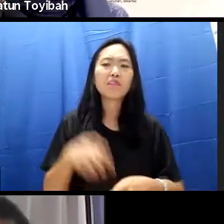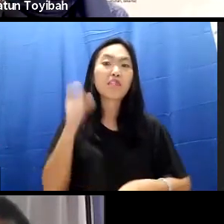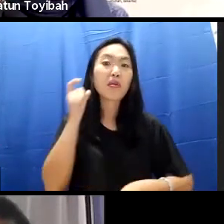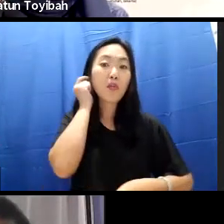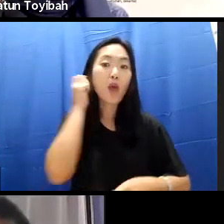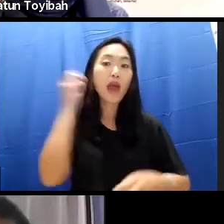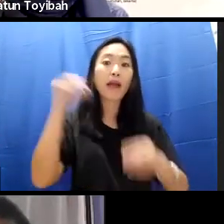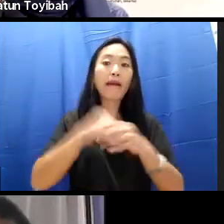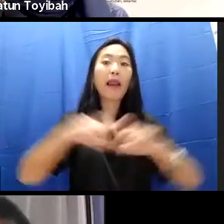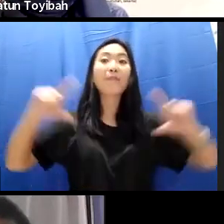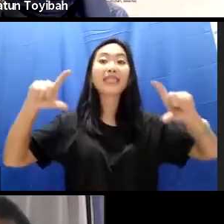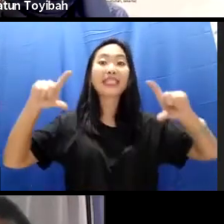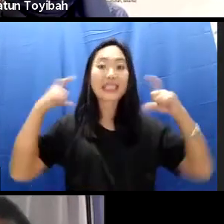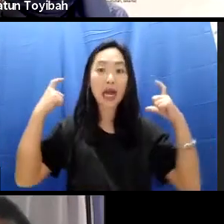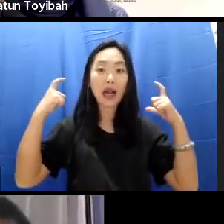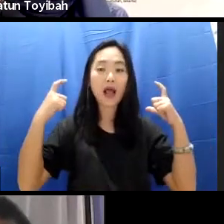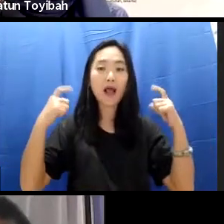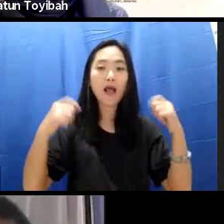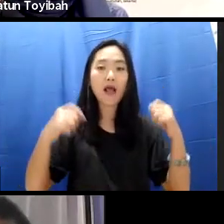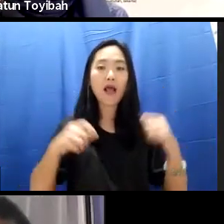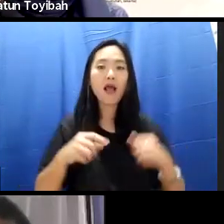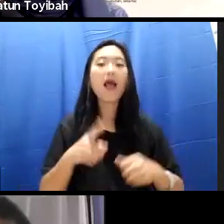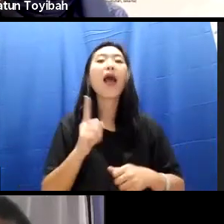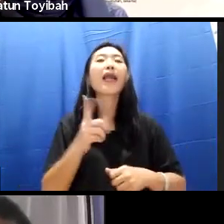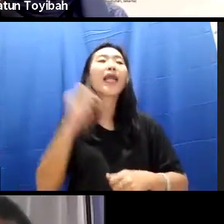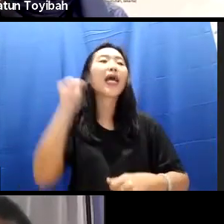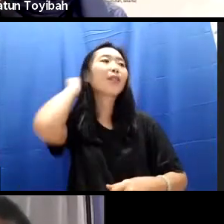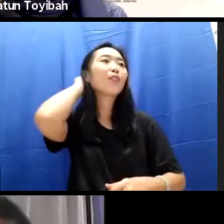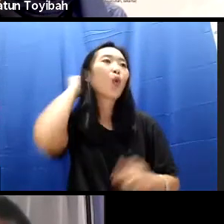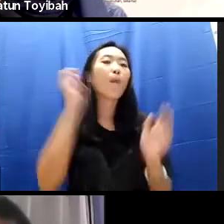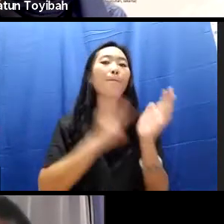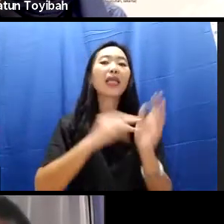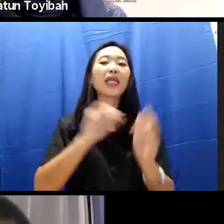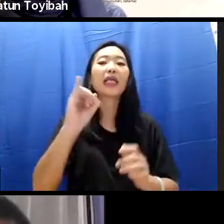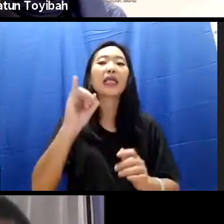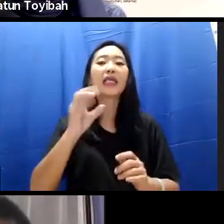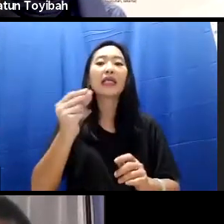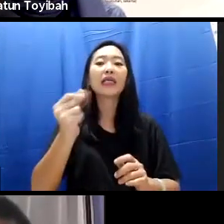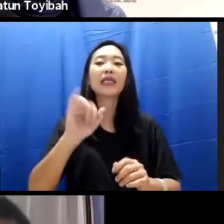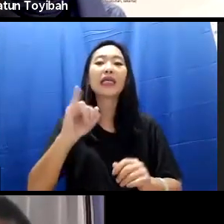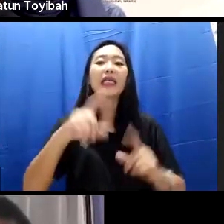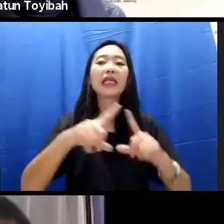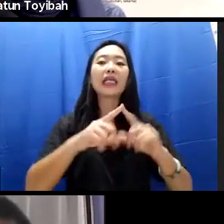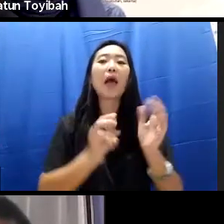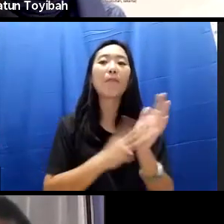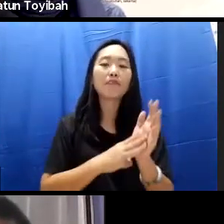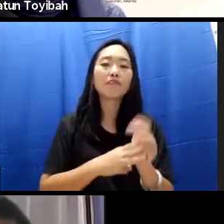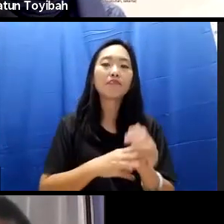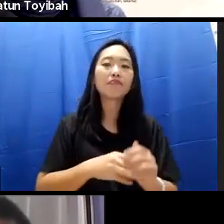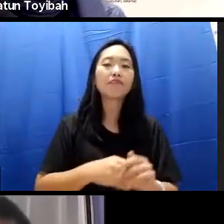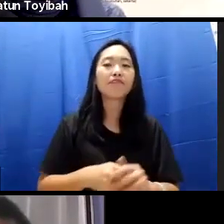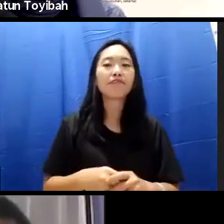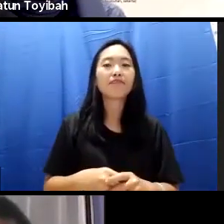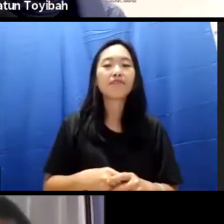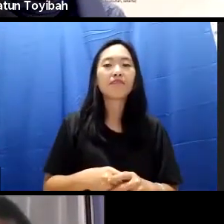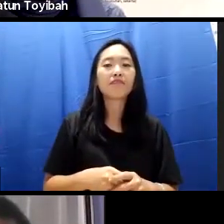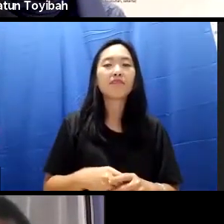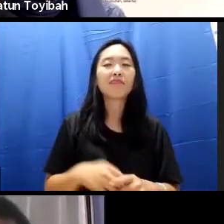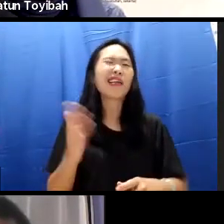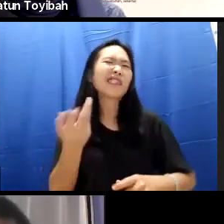baru Ibu Miriam Budiarjo gitu kan, setelah itu nggak ada, rektor aja di UI nggak ada. Hal-hal seperti itulah yang